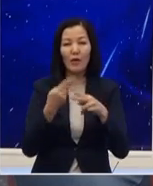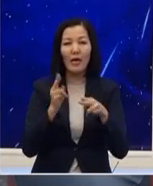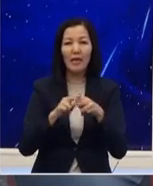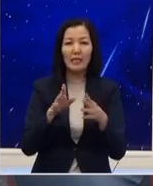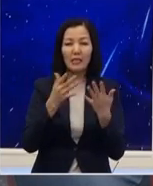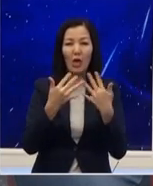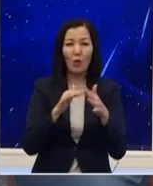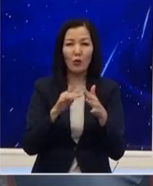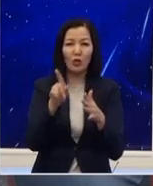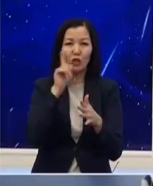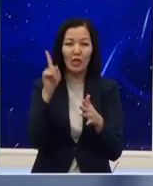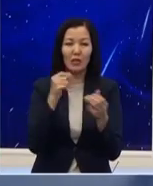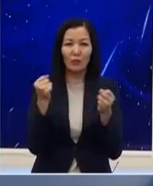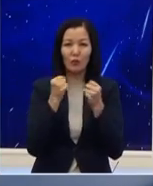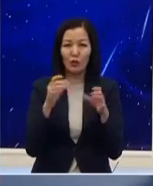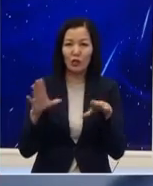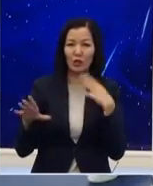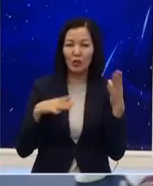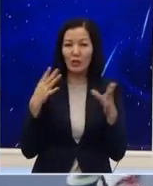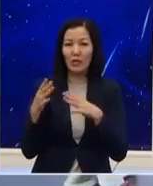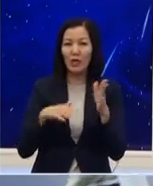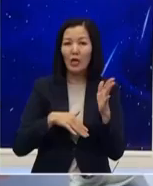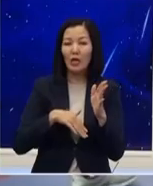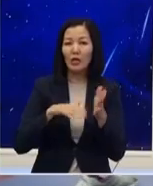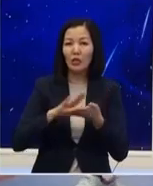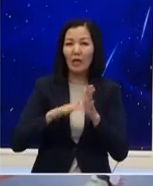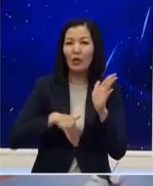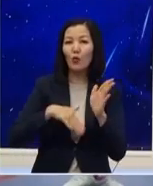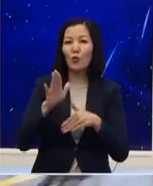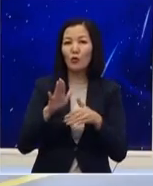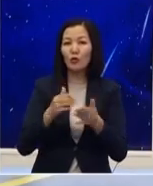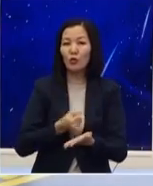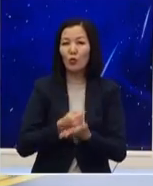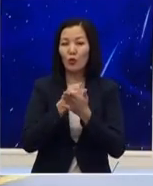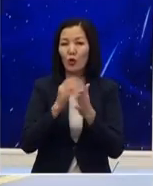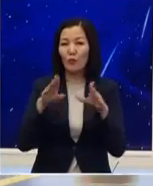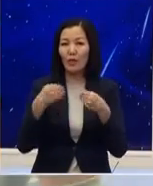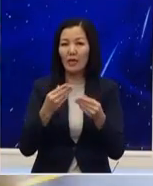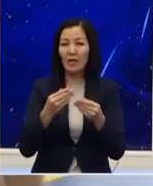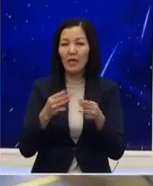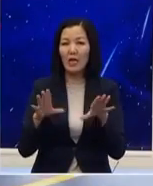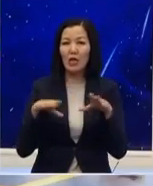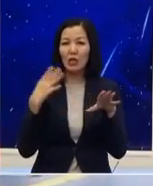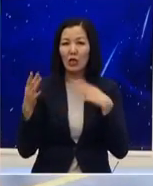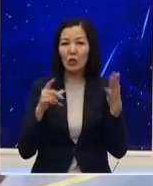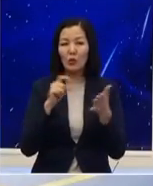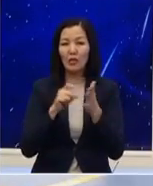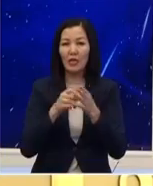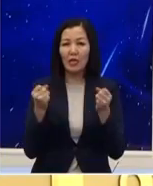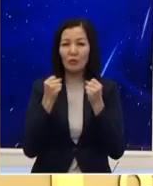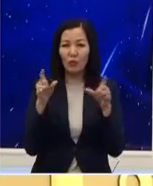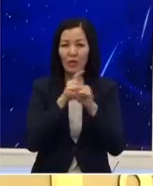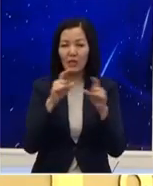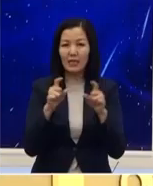ауылды жерлерде жас балуандардың шынығып шымыр болуына жағдай жасап, жан-жақты қолдау білдіреді. Жаттығу залдары мен спорттық